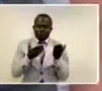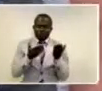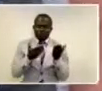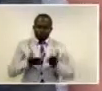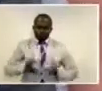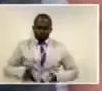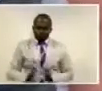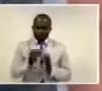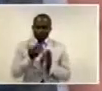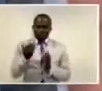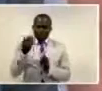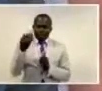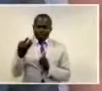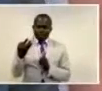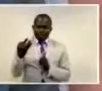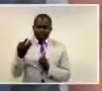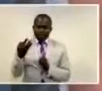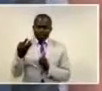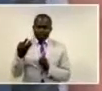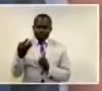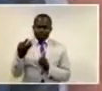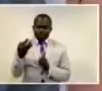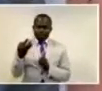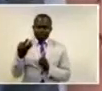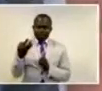nabyaye abana batatu